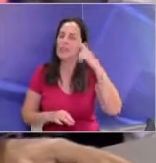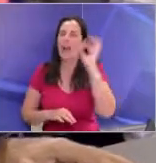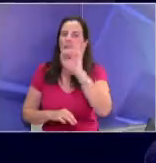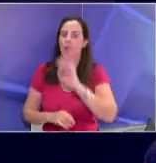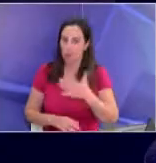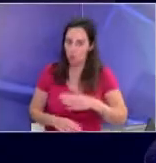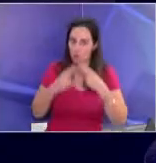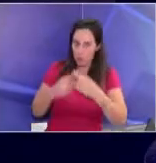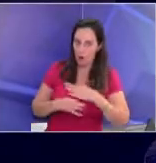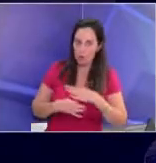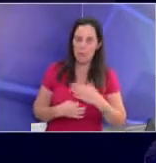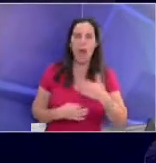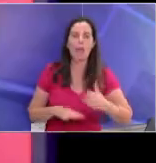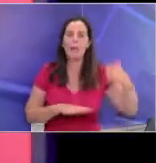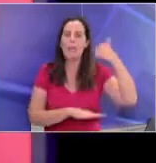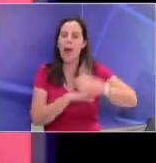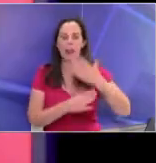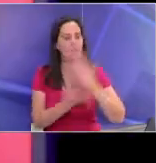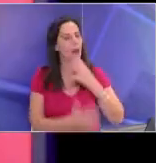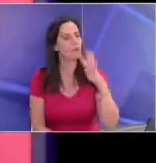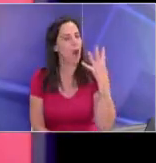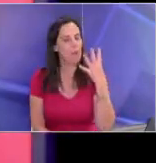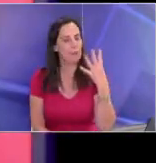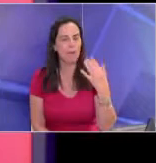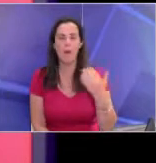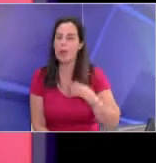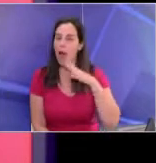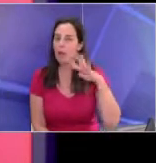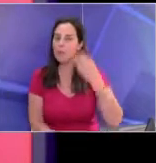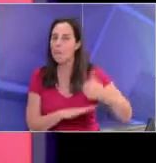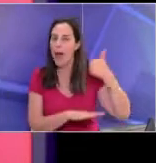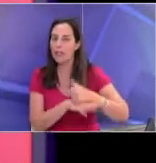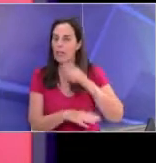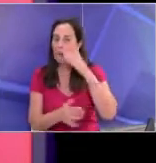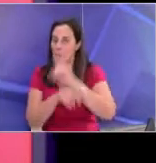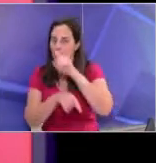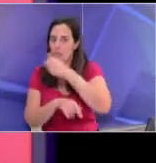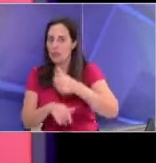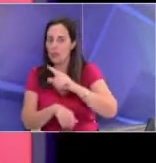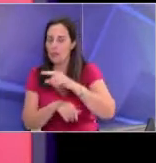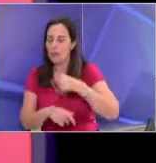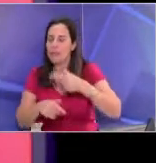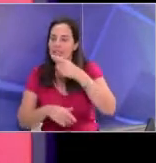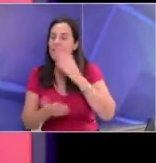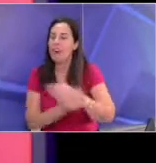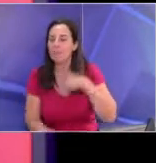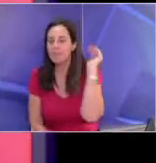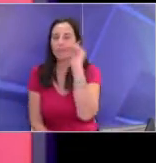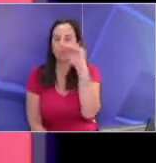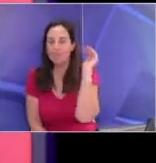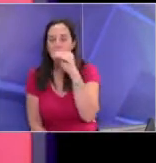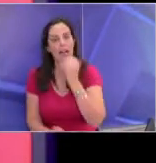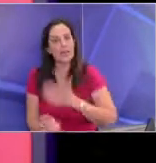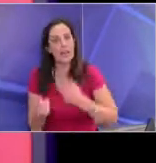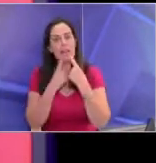אתה רוצה לשמוע את התשובה? אני מנכ"ל שחם 4 שנים. אני 4 שנים מנכ"ל בזמן שהיא שרת תרבות. פנינו לה אין ספור פעמים לקיים